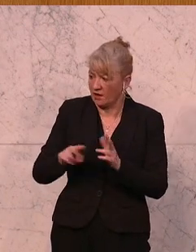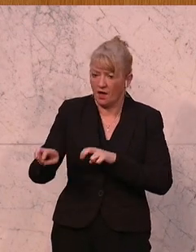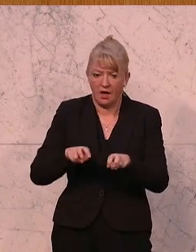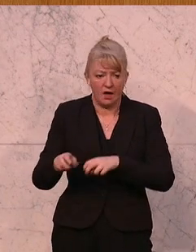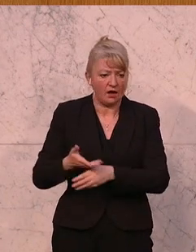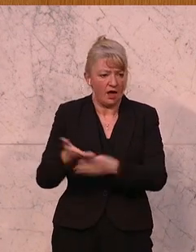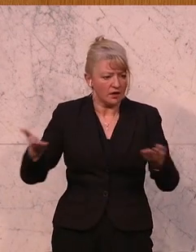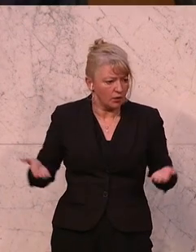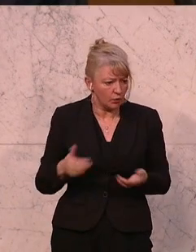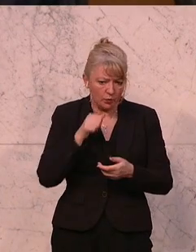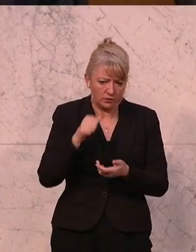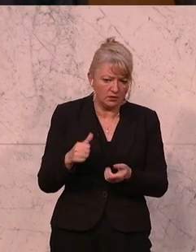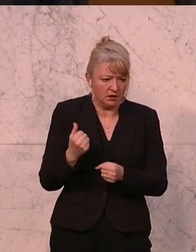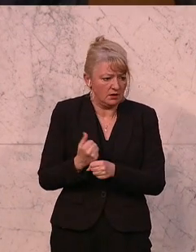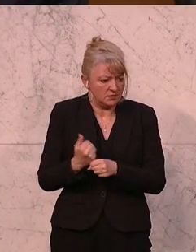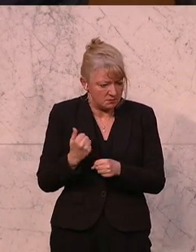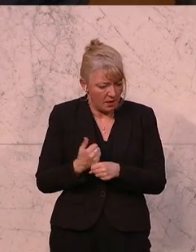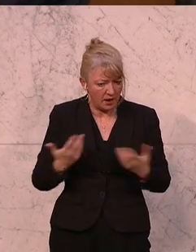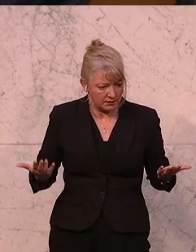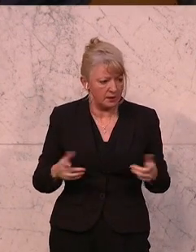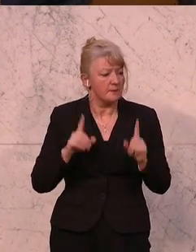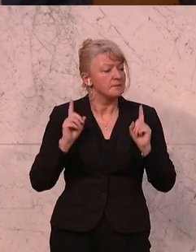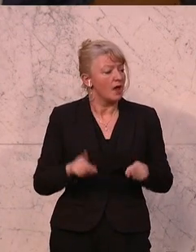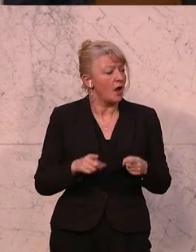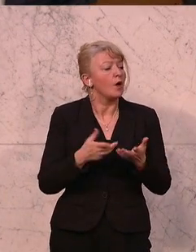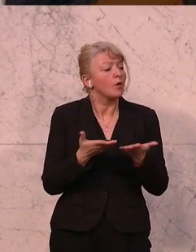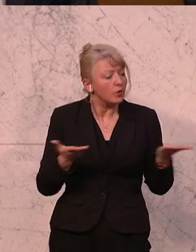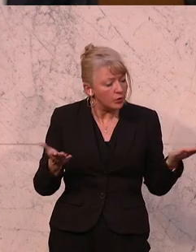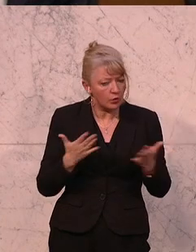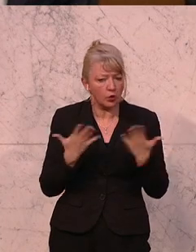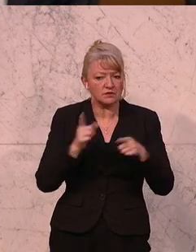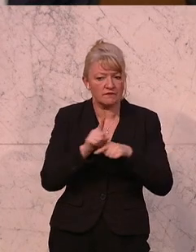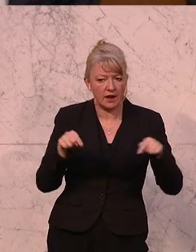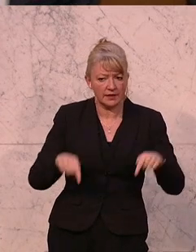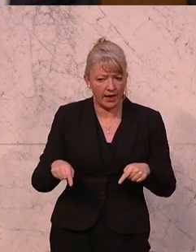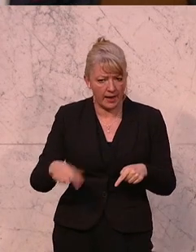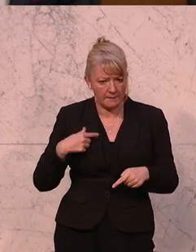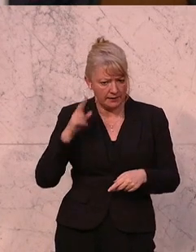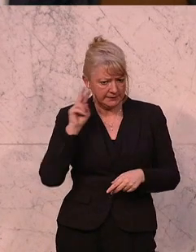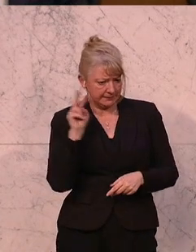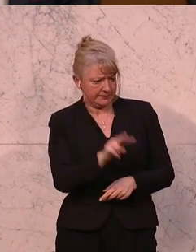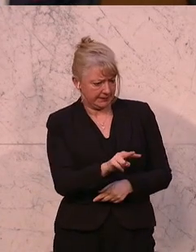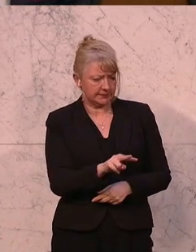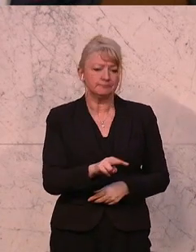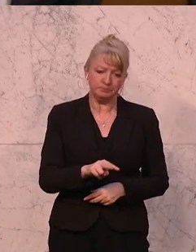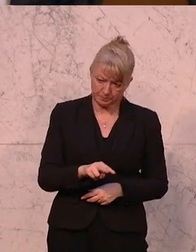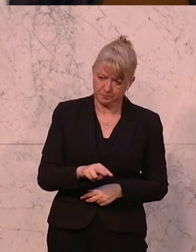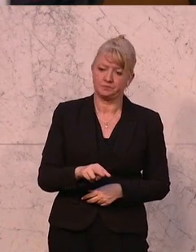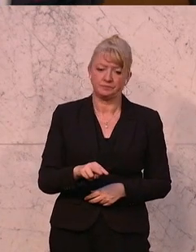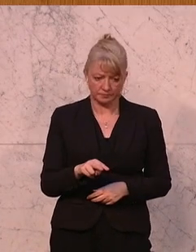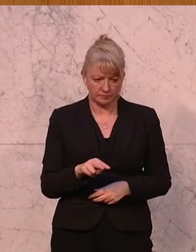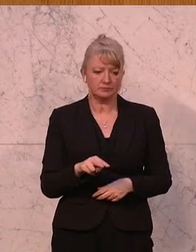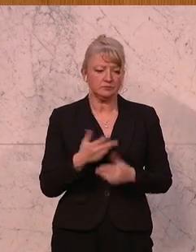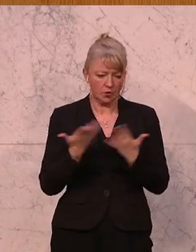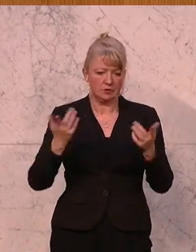Kasse gebeten worden. Und die größten Fehler hat in diesem Bereich aus meiner Sicht sozusagen durchaus, ist der größte